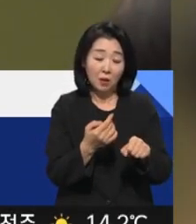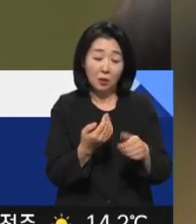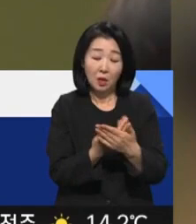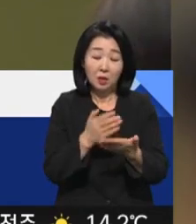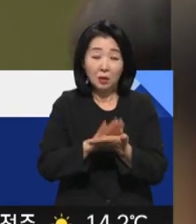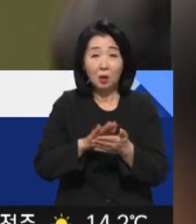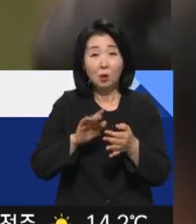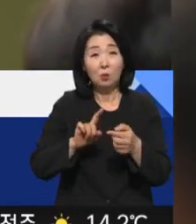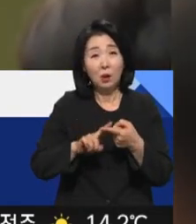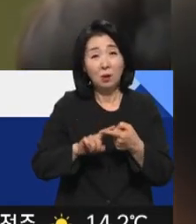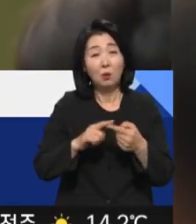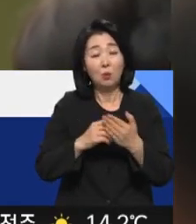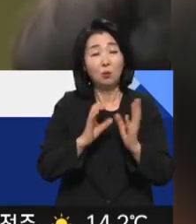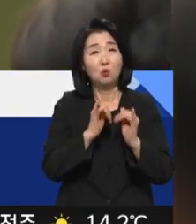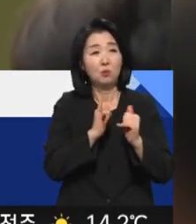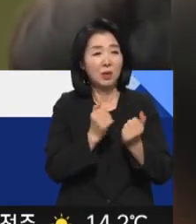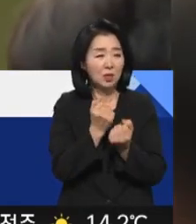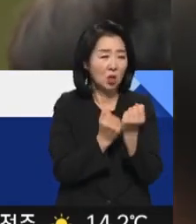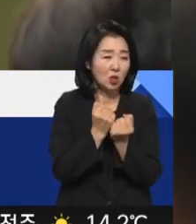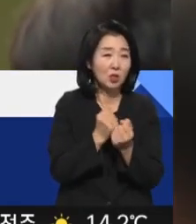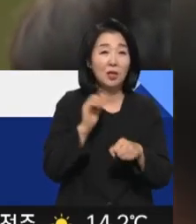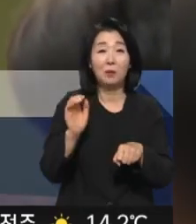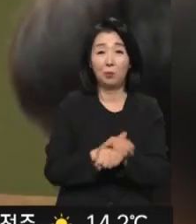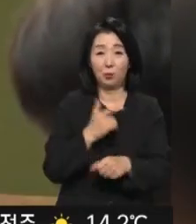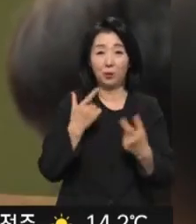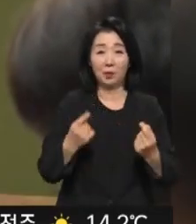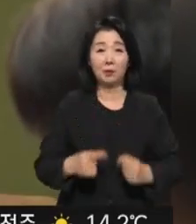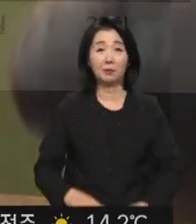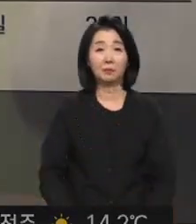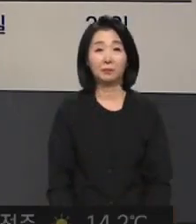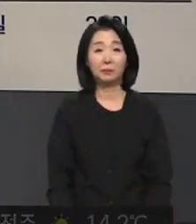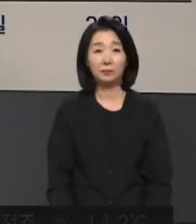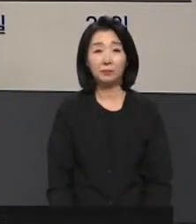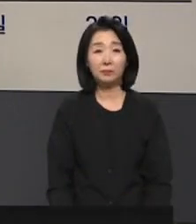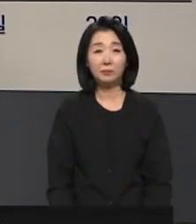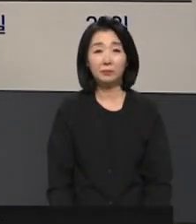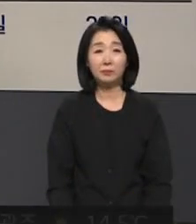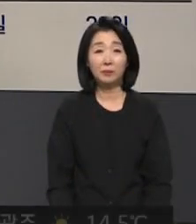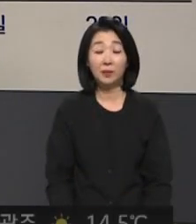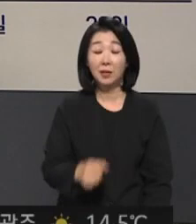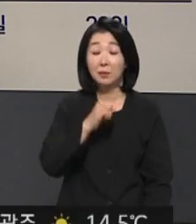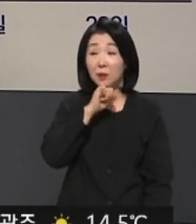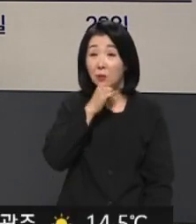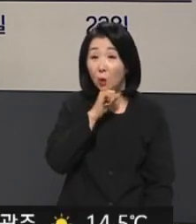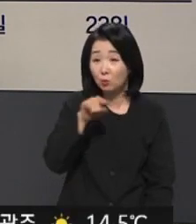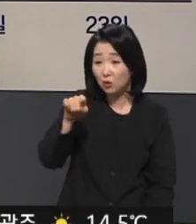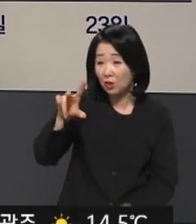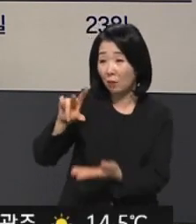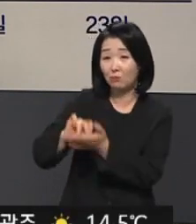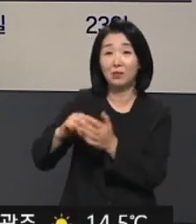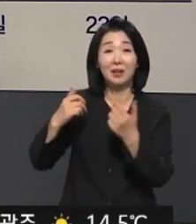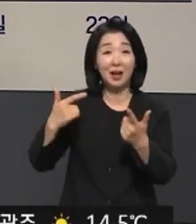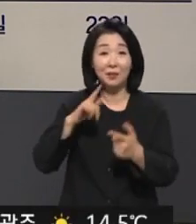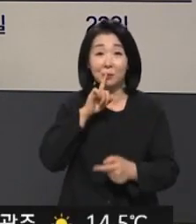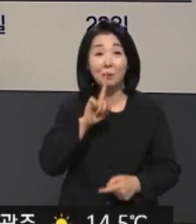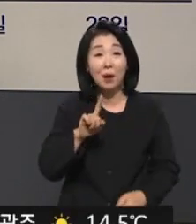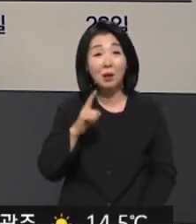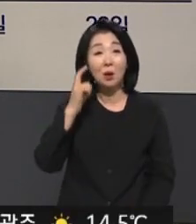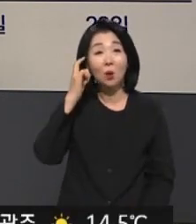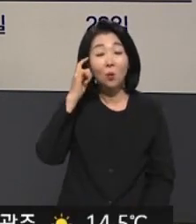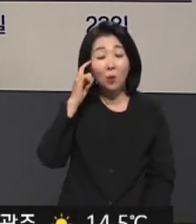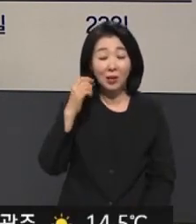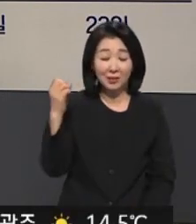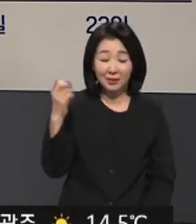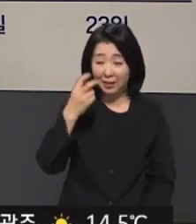국민을 설득하는 데서 조금 문제가 있었던 생각이 듭니다. 그런데 수치는 그게 문제가 아니라고 말하고 있습니다.